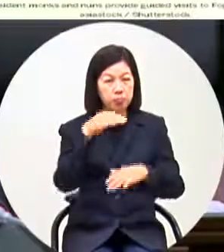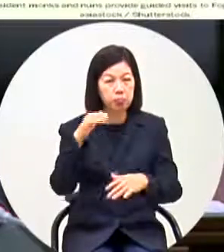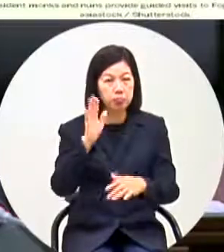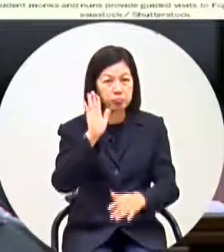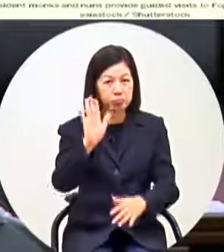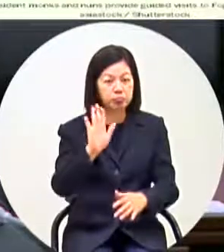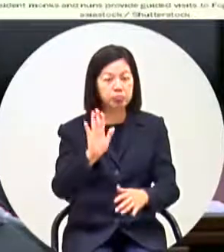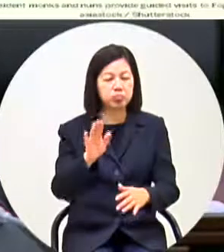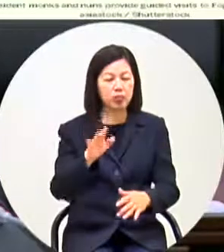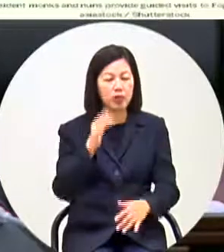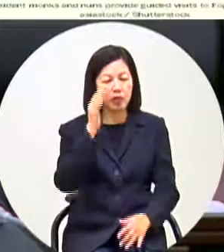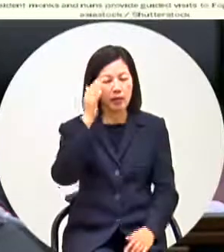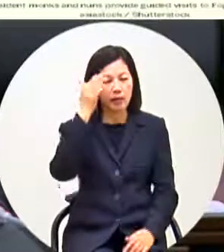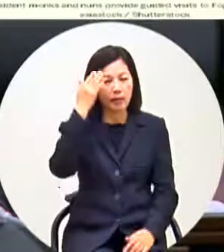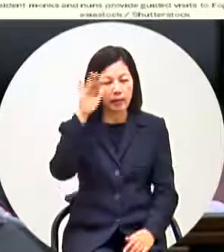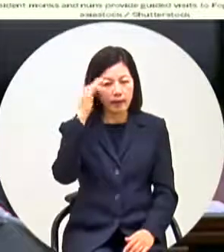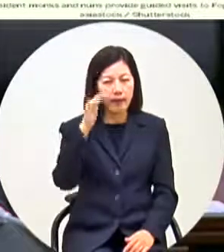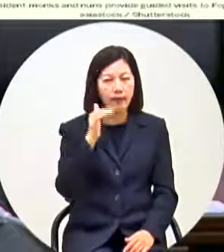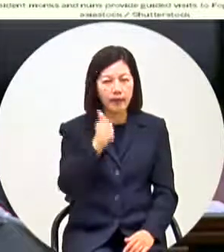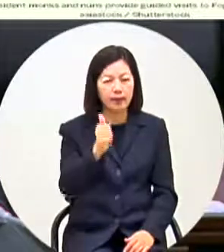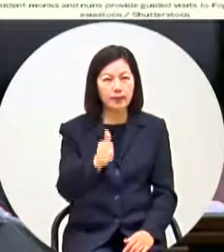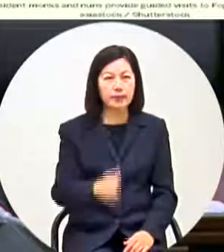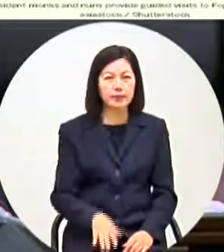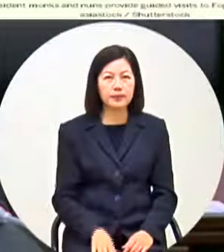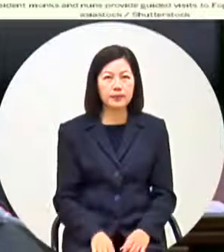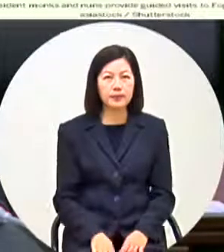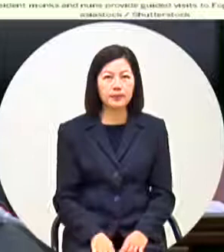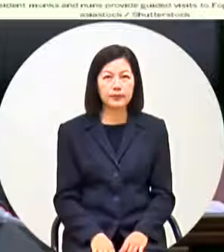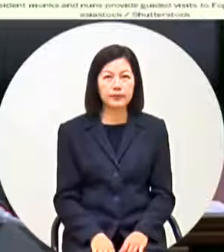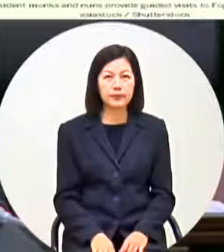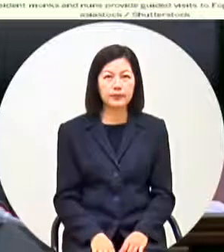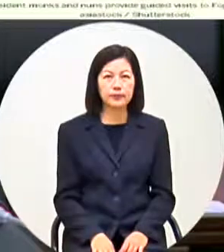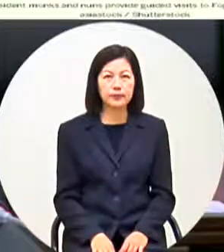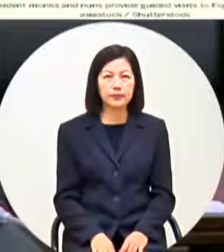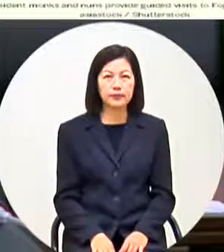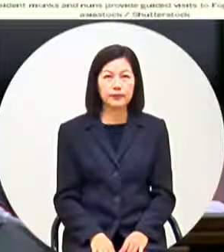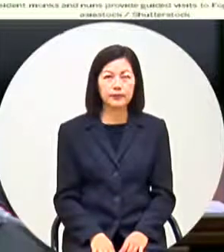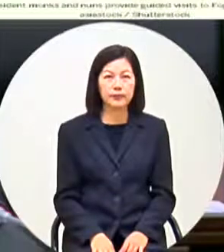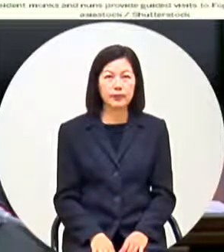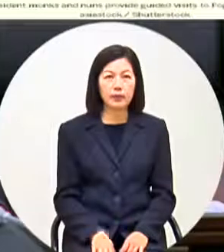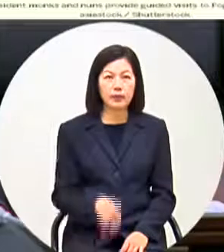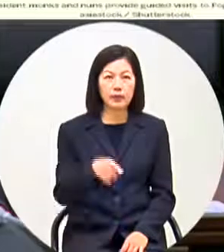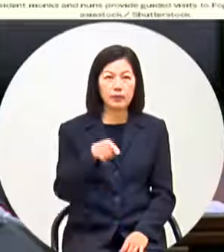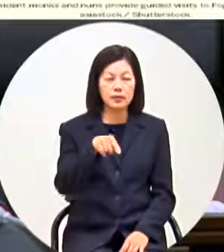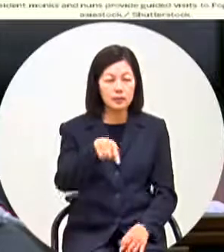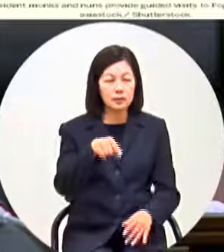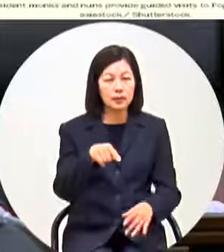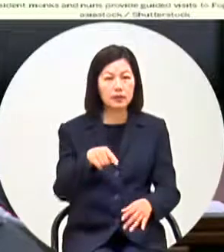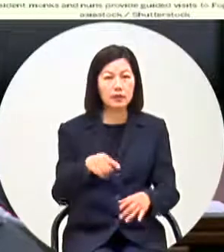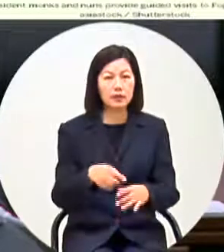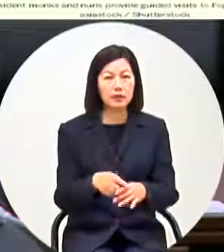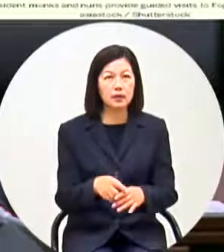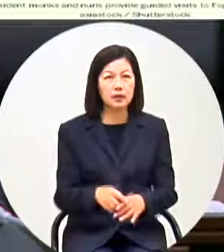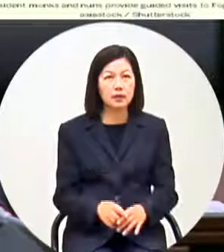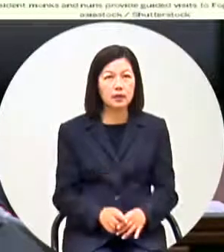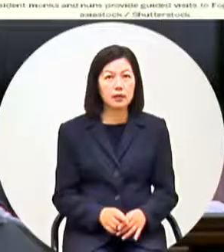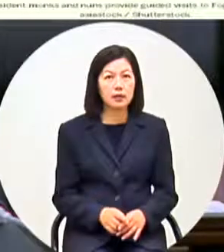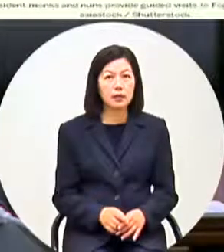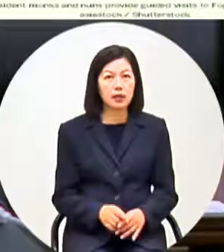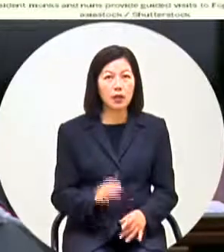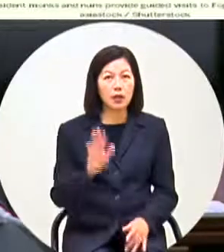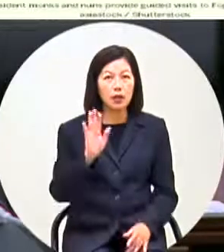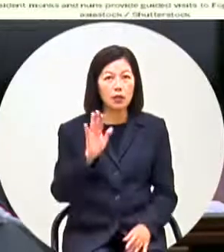席知道佛光山这里，它有举办一些打七禅，哦，它有把文化跟